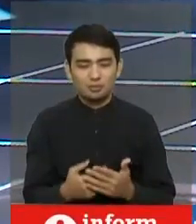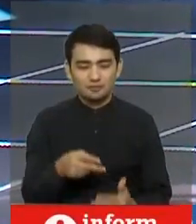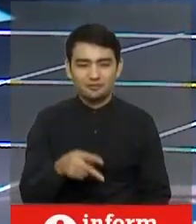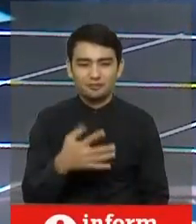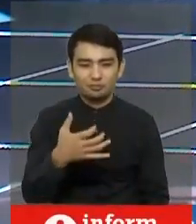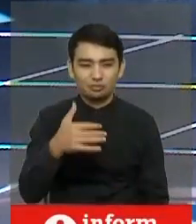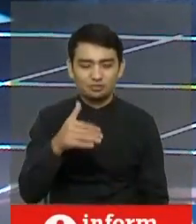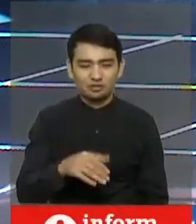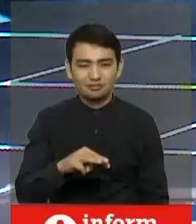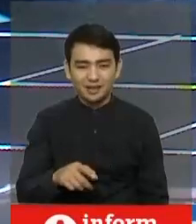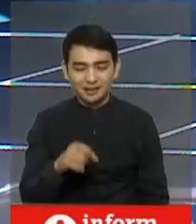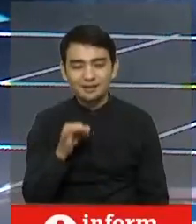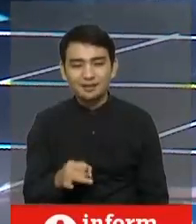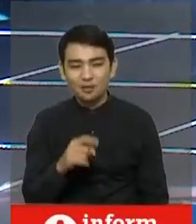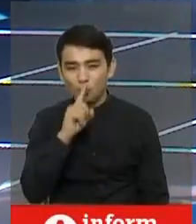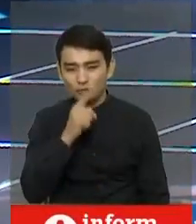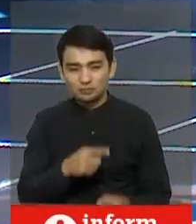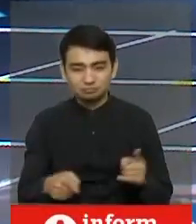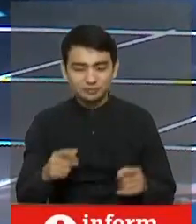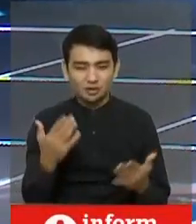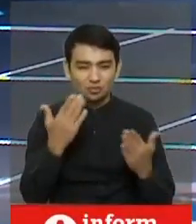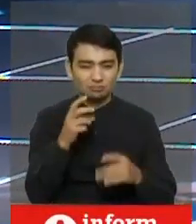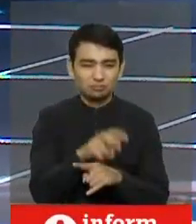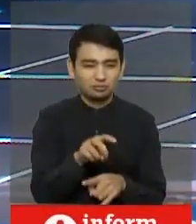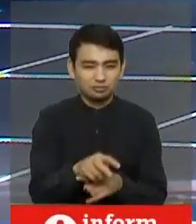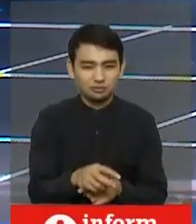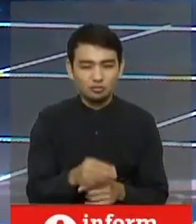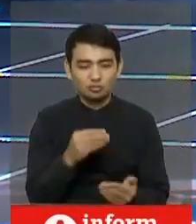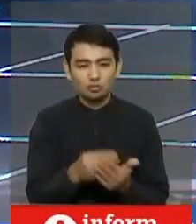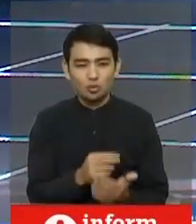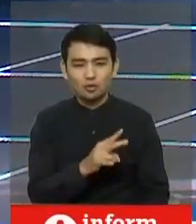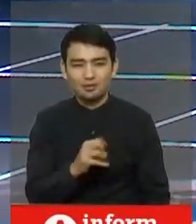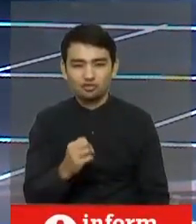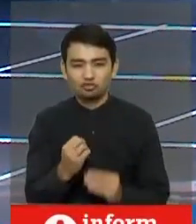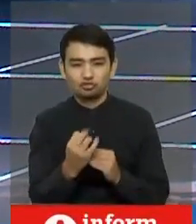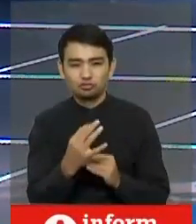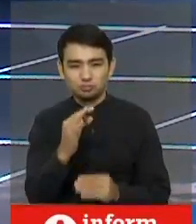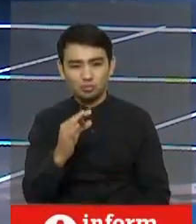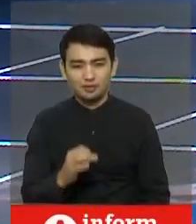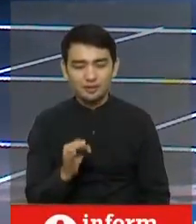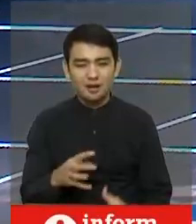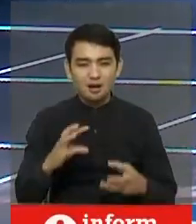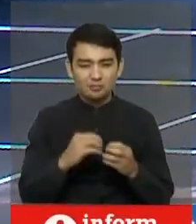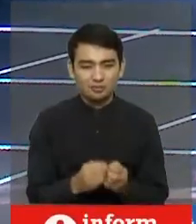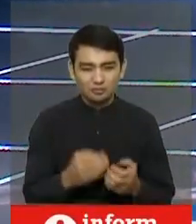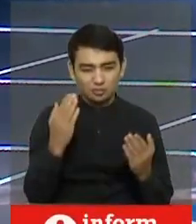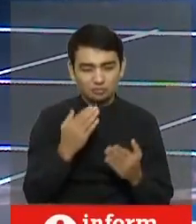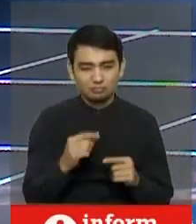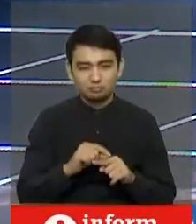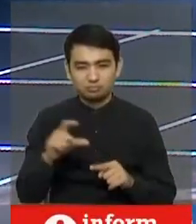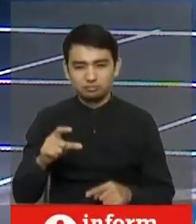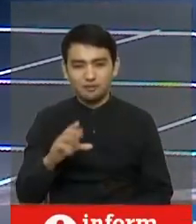сся тенге при этом за год походы в кинотеатры стали дороже на 14% наибольшее увеличение коснулось